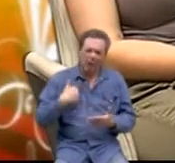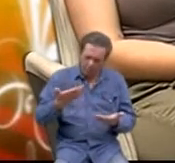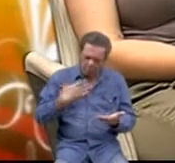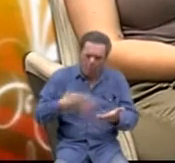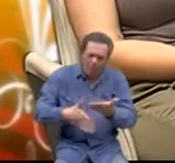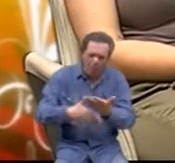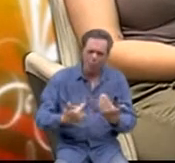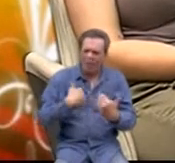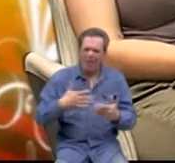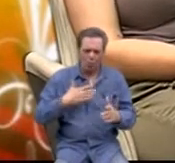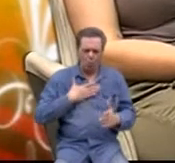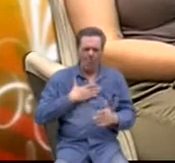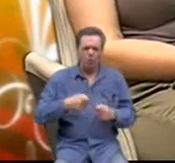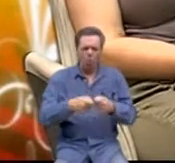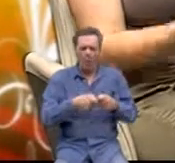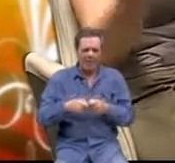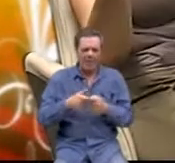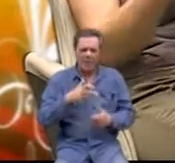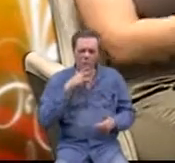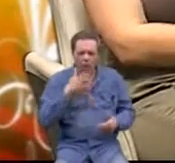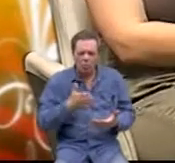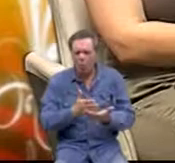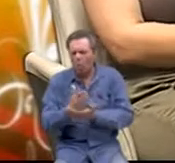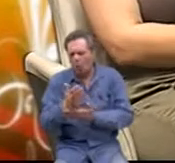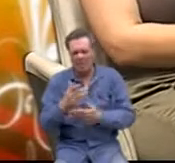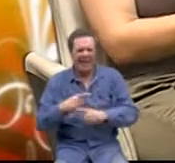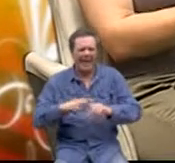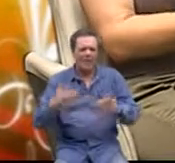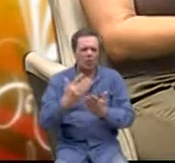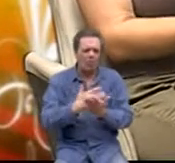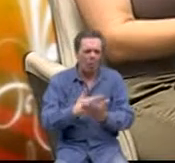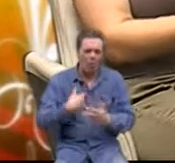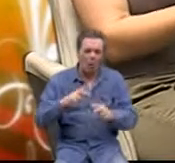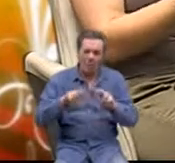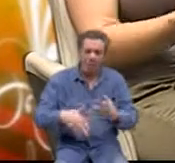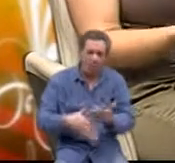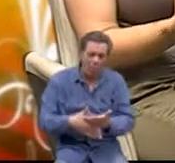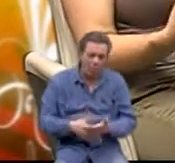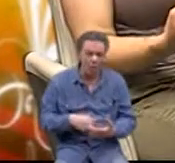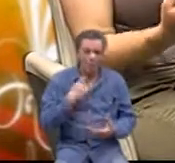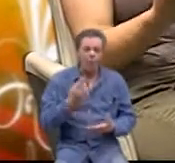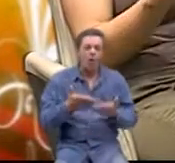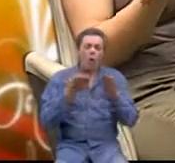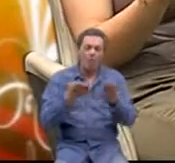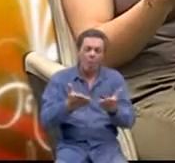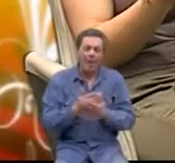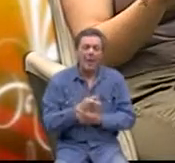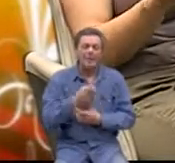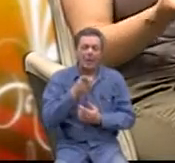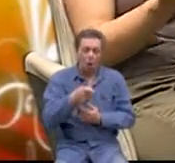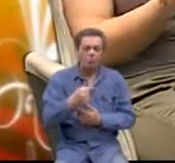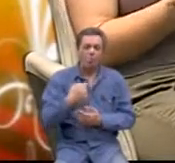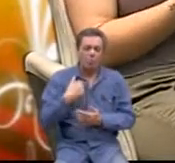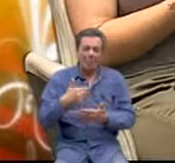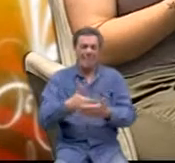u našu organizaciju, gdje traže kroz različite programe koje mi imamo pomoć, govori o tome da to što smo